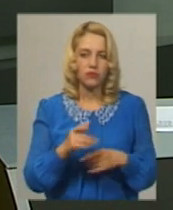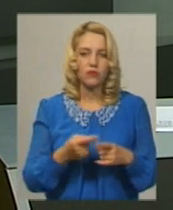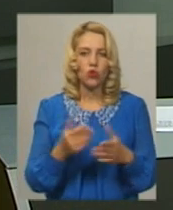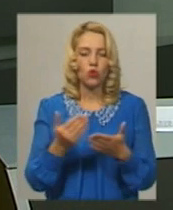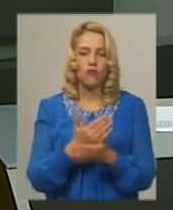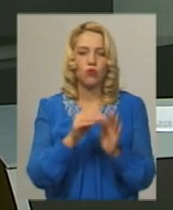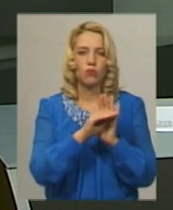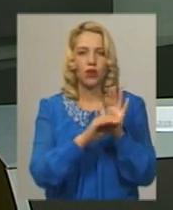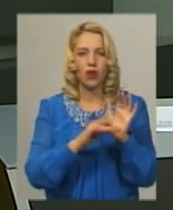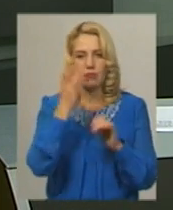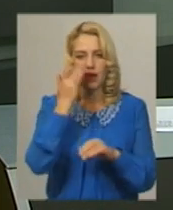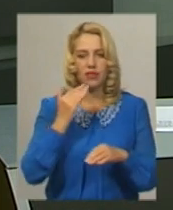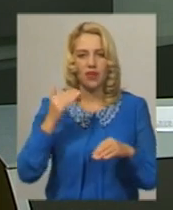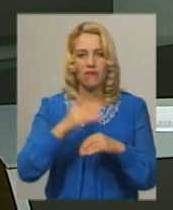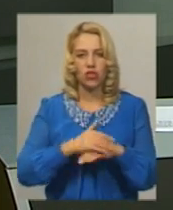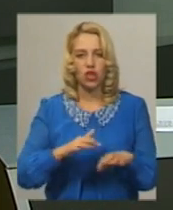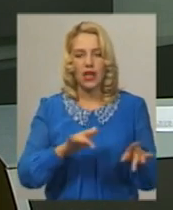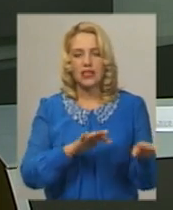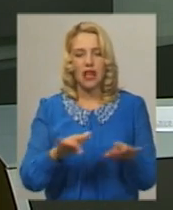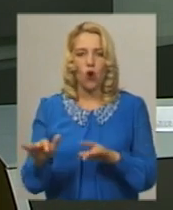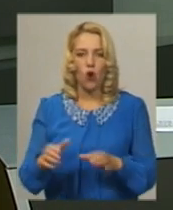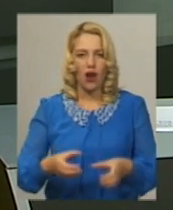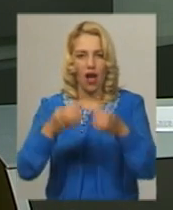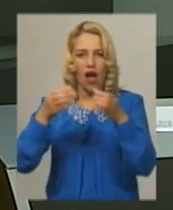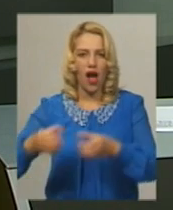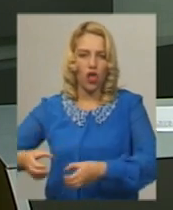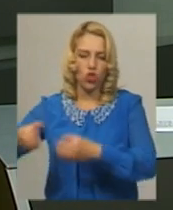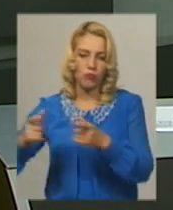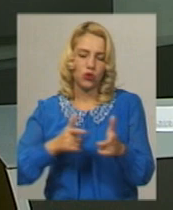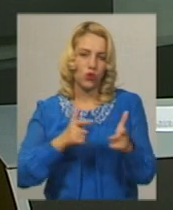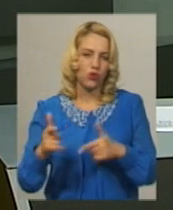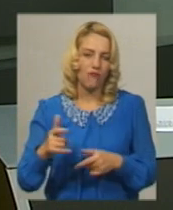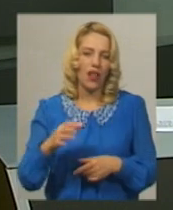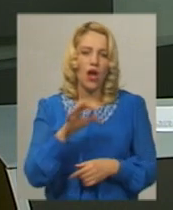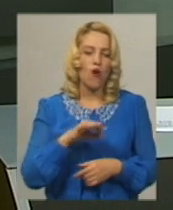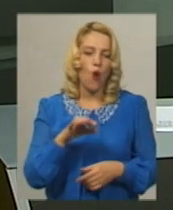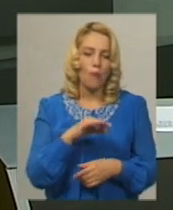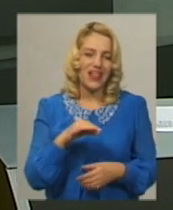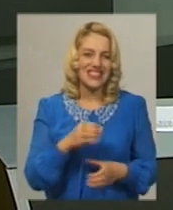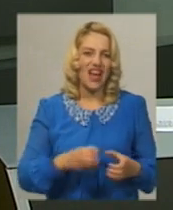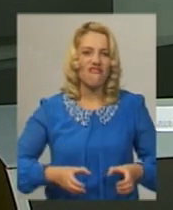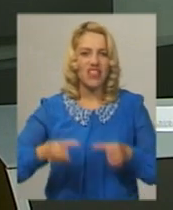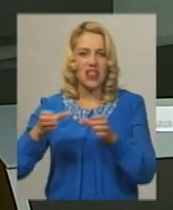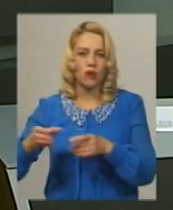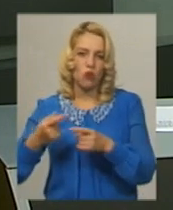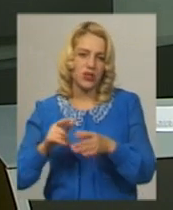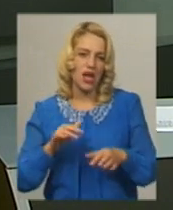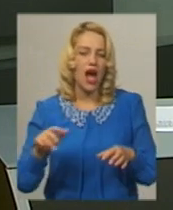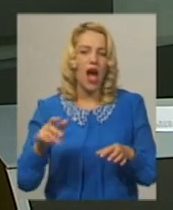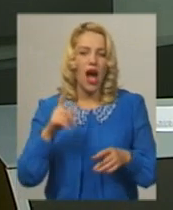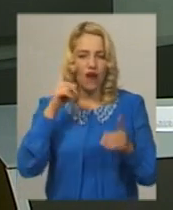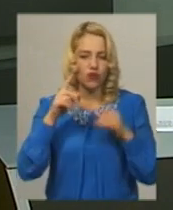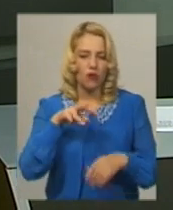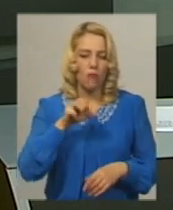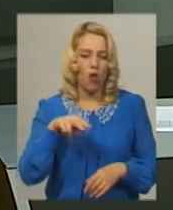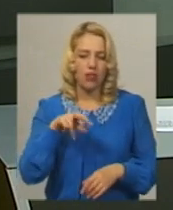Нову програму «Літній вечір з органом» підготували у Хмельницькій обласній філармонії. Автори – заслужена артистка України Наталя Молдован